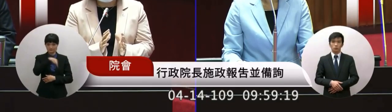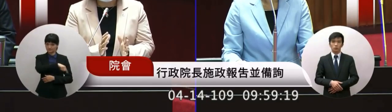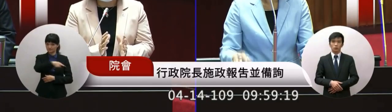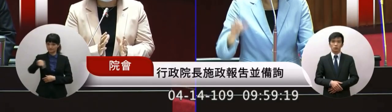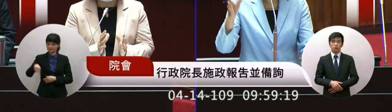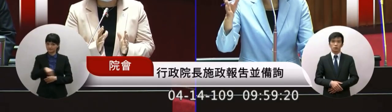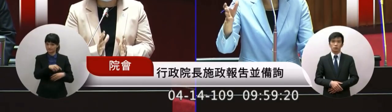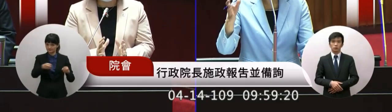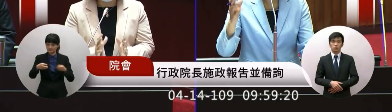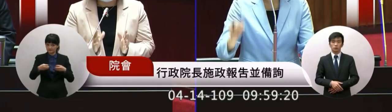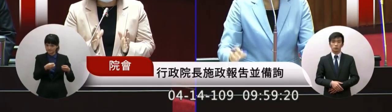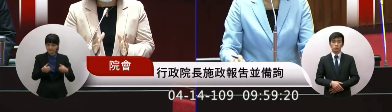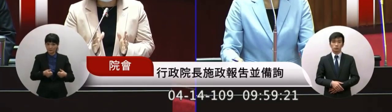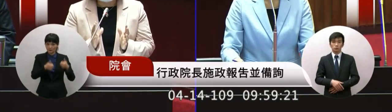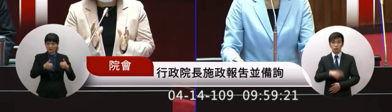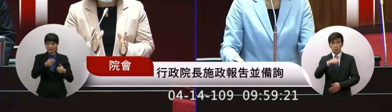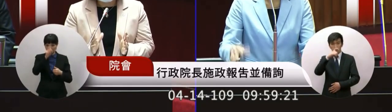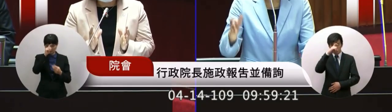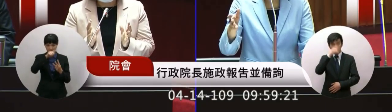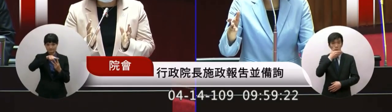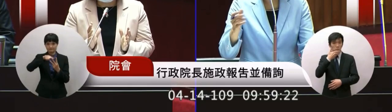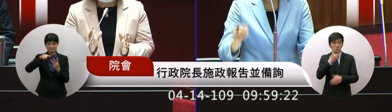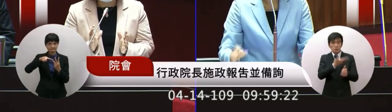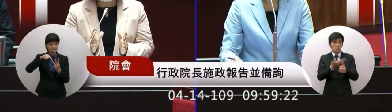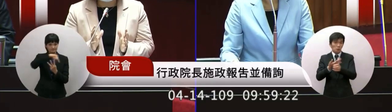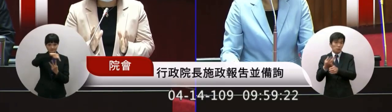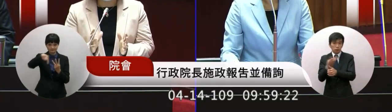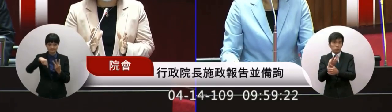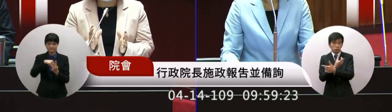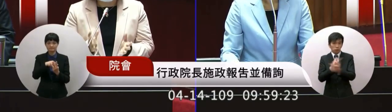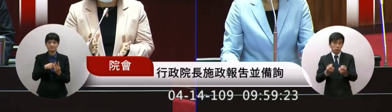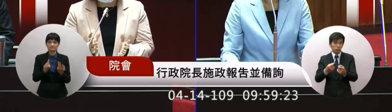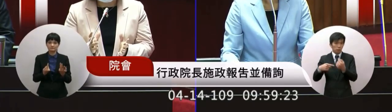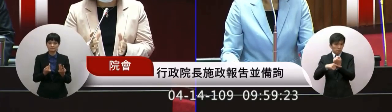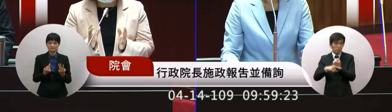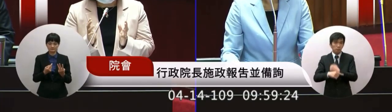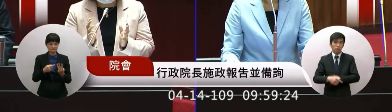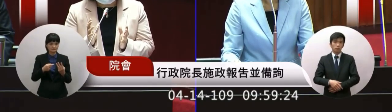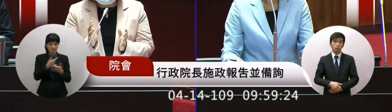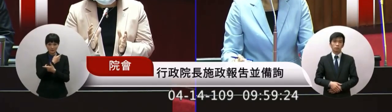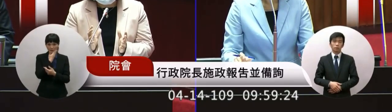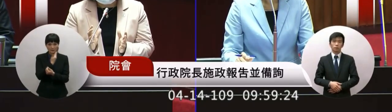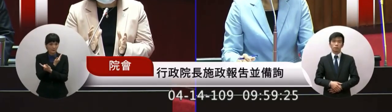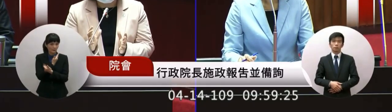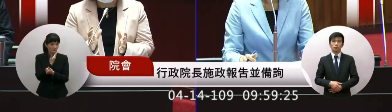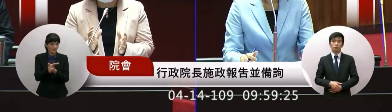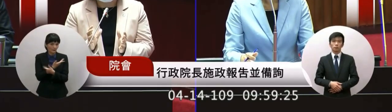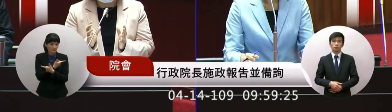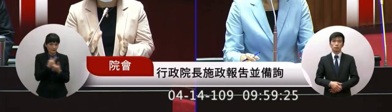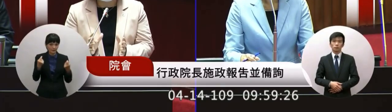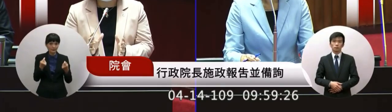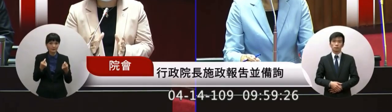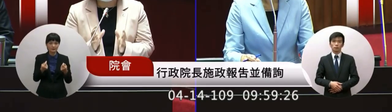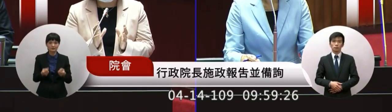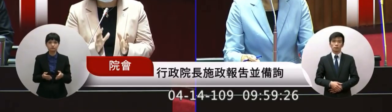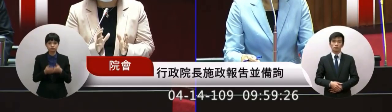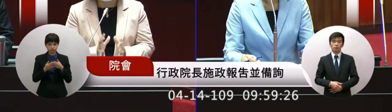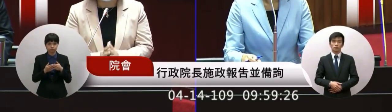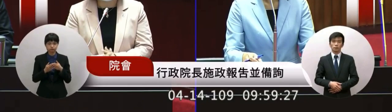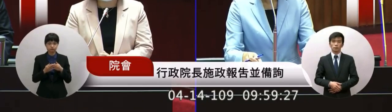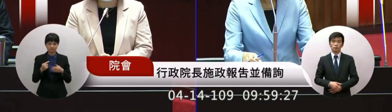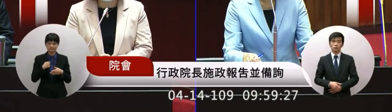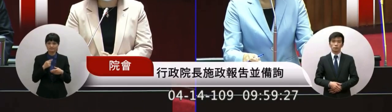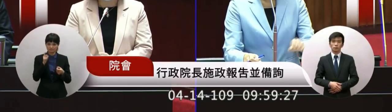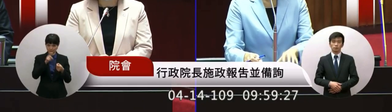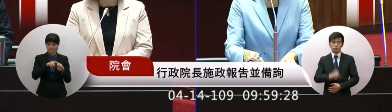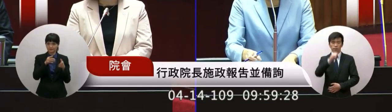那去进行 朝三赢的情况之下来检讨， 劳资政哈三赢的情况下，那个大家哈有共识的情况下，我们朝这